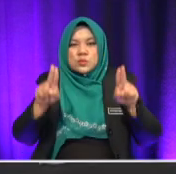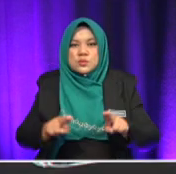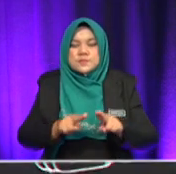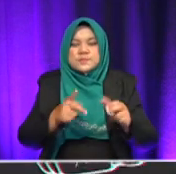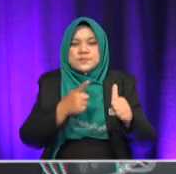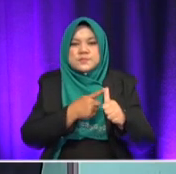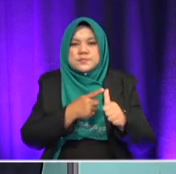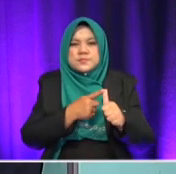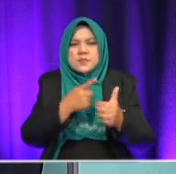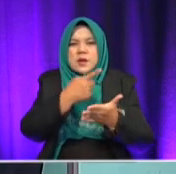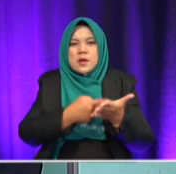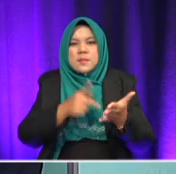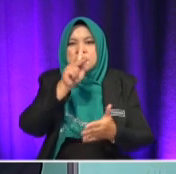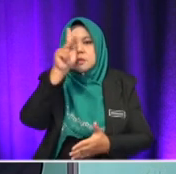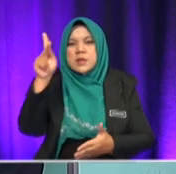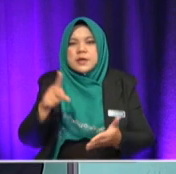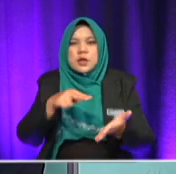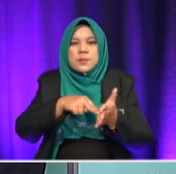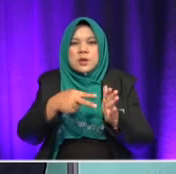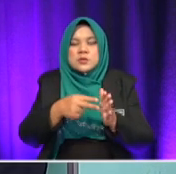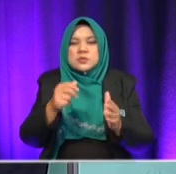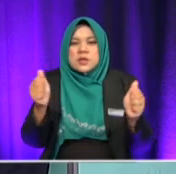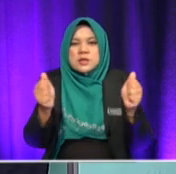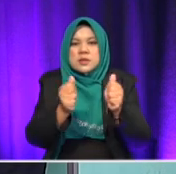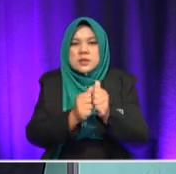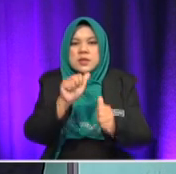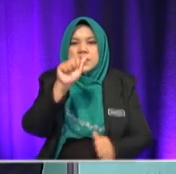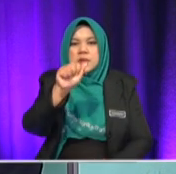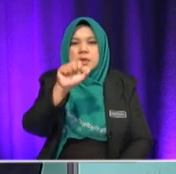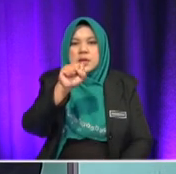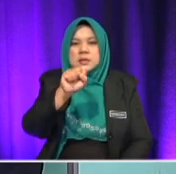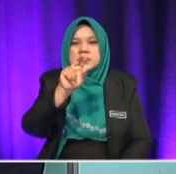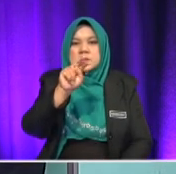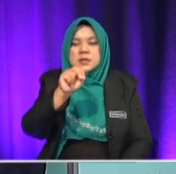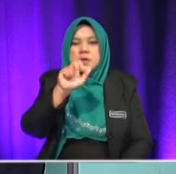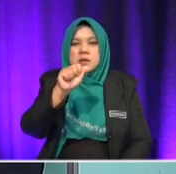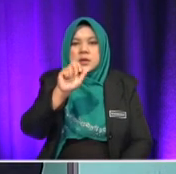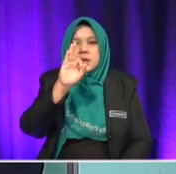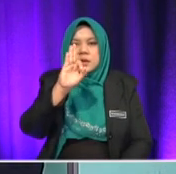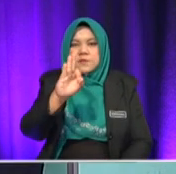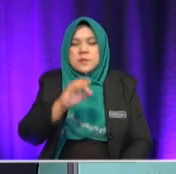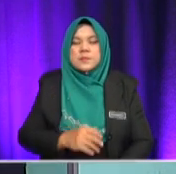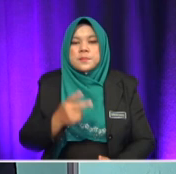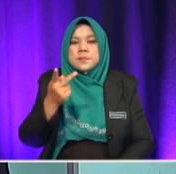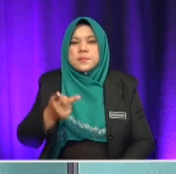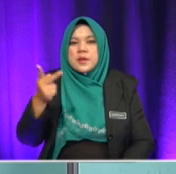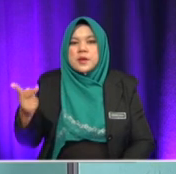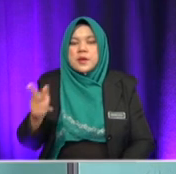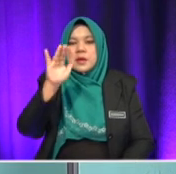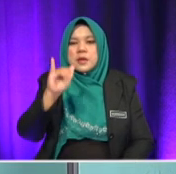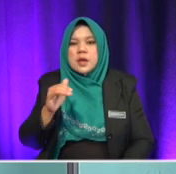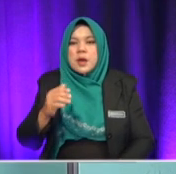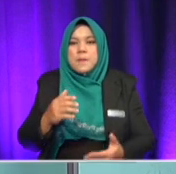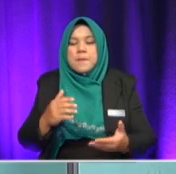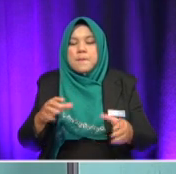apakah yang dimaksudkan dengan asnaf oke yang pertama pihak yang membuat kutipan zakat